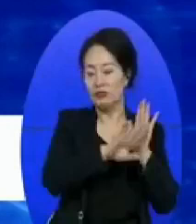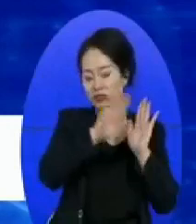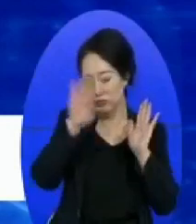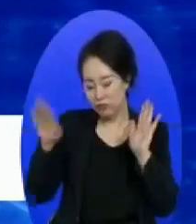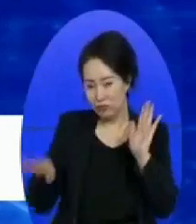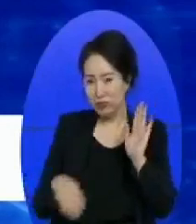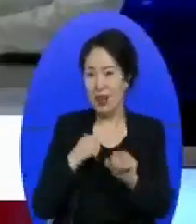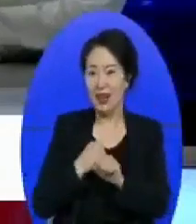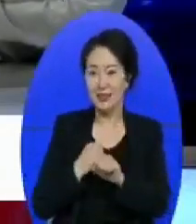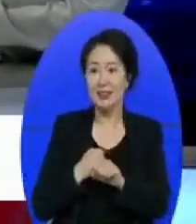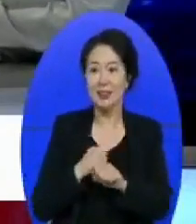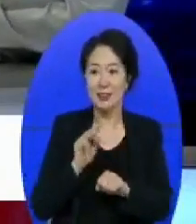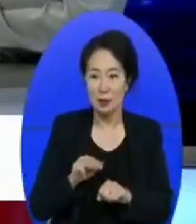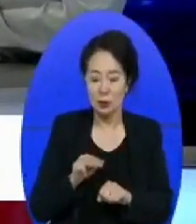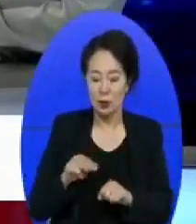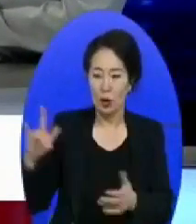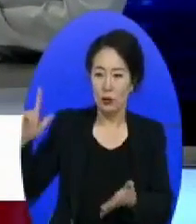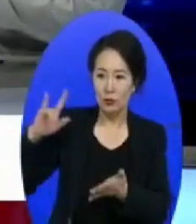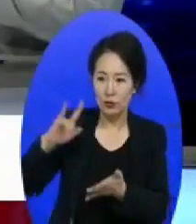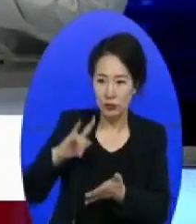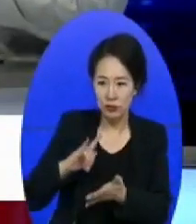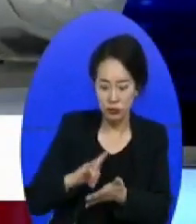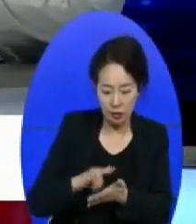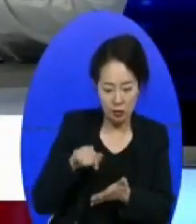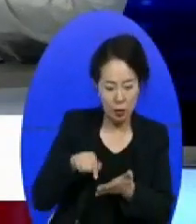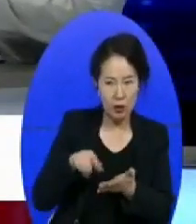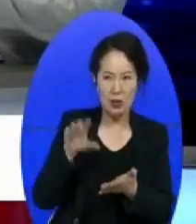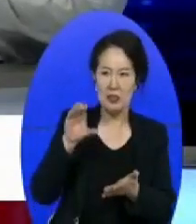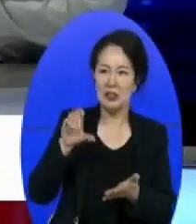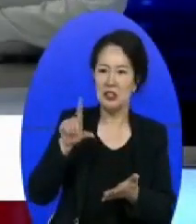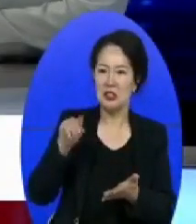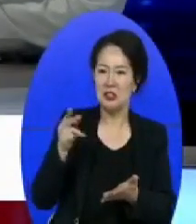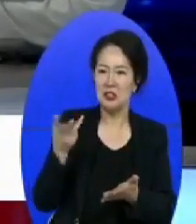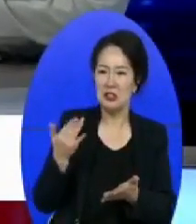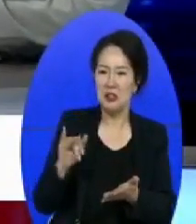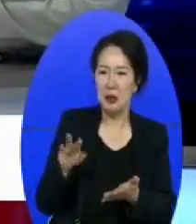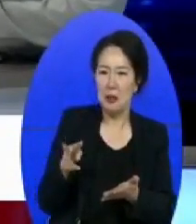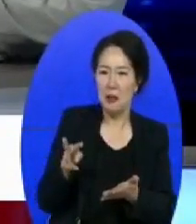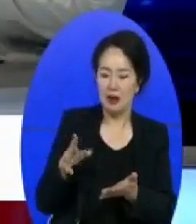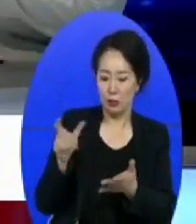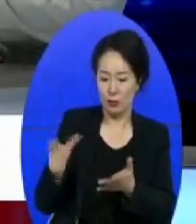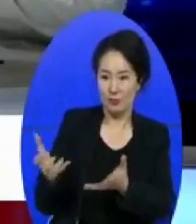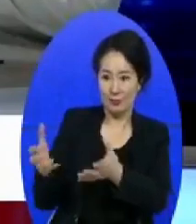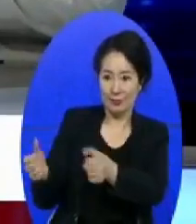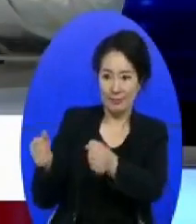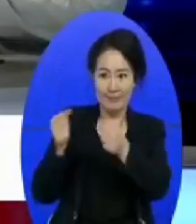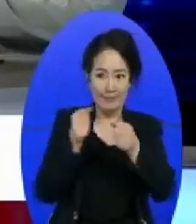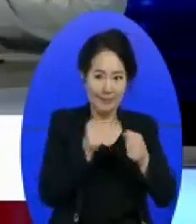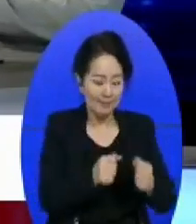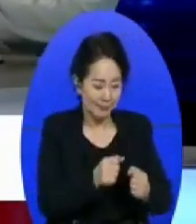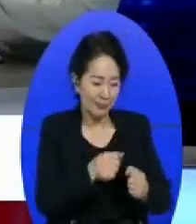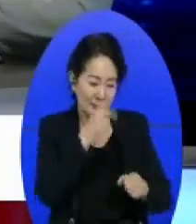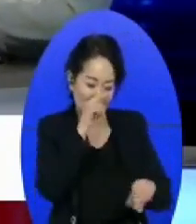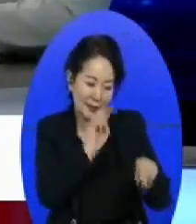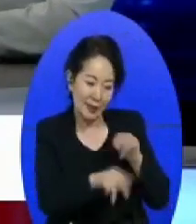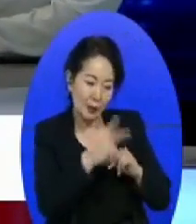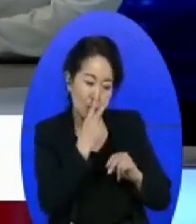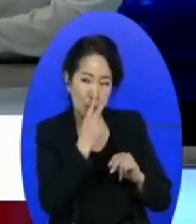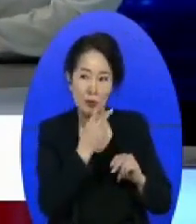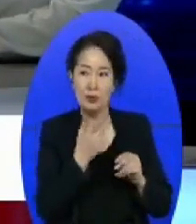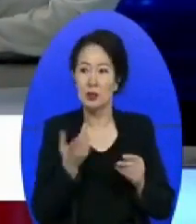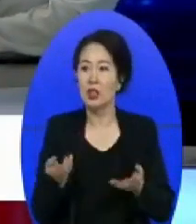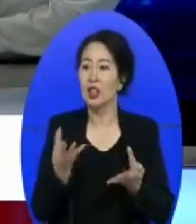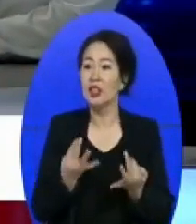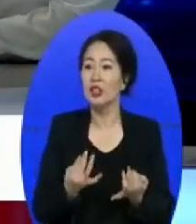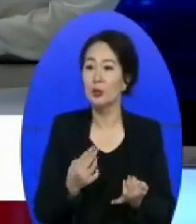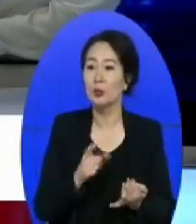төр жишээлбэл сэжигтэй тохиолдол одоо яг мэрэгжлийн байгууллагуудад шилжүүлсэн гэдэг юм уу, шалгаж нягтлахаар одоо шилжүүлсэн юм